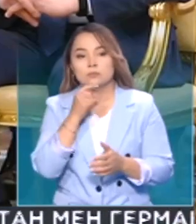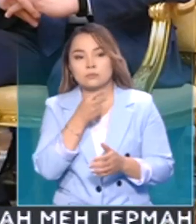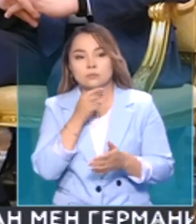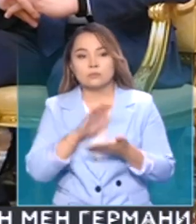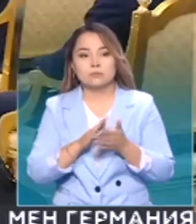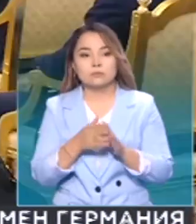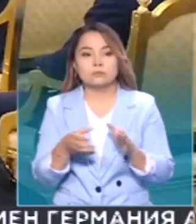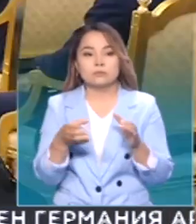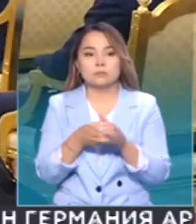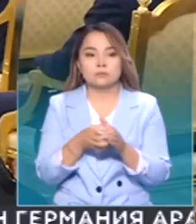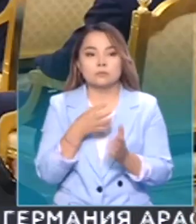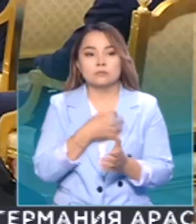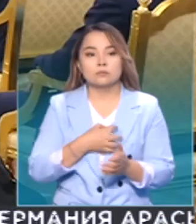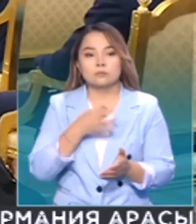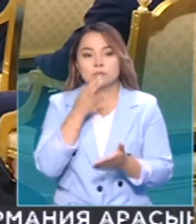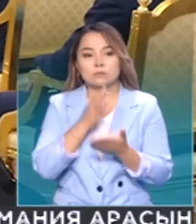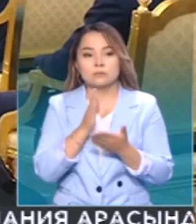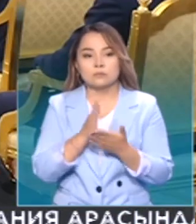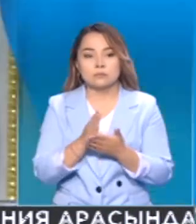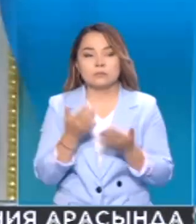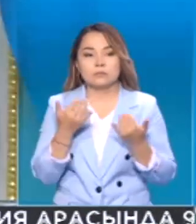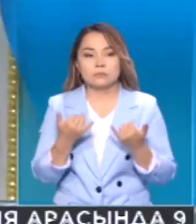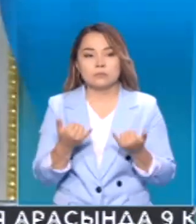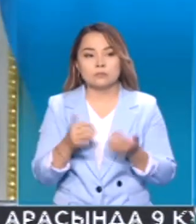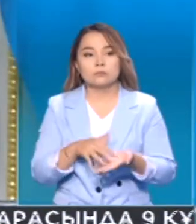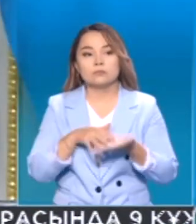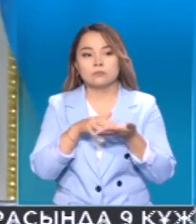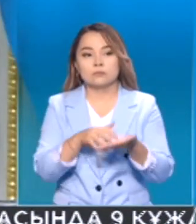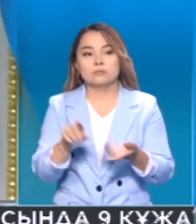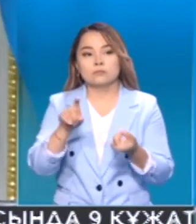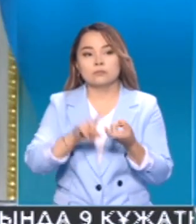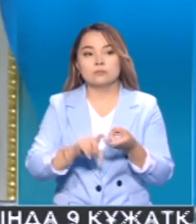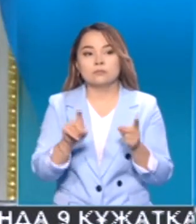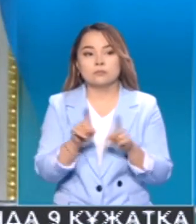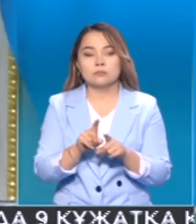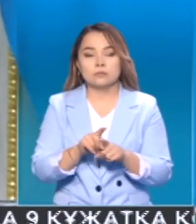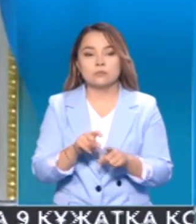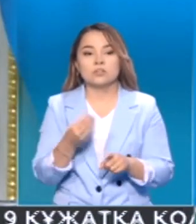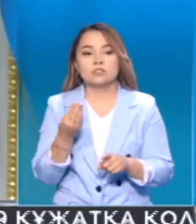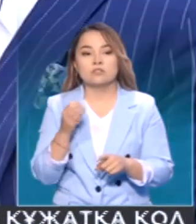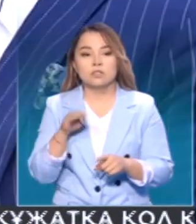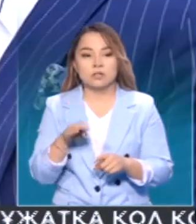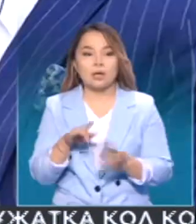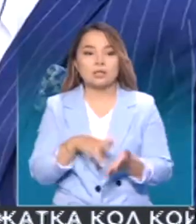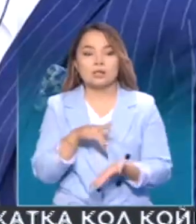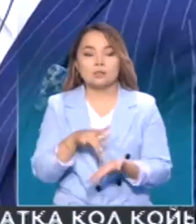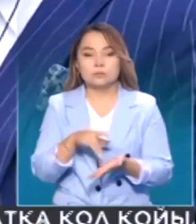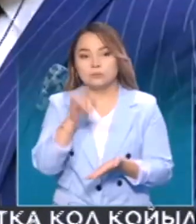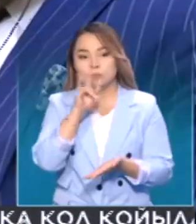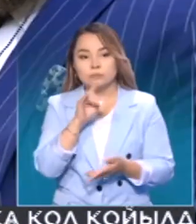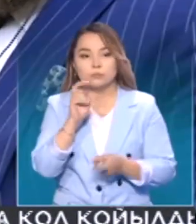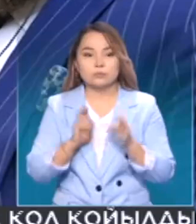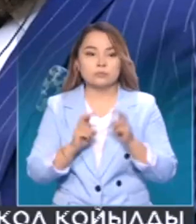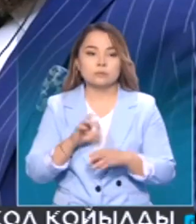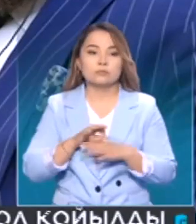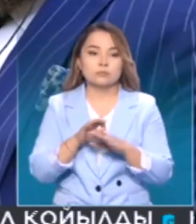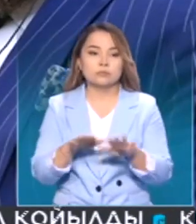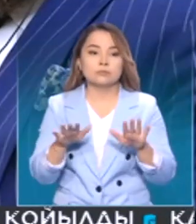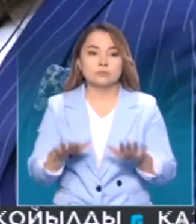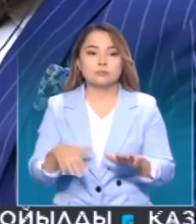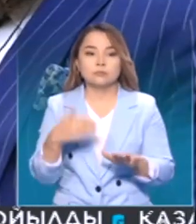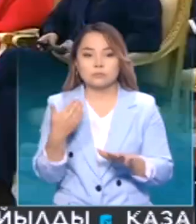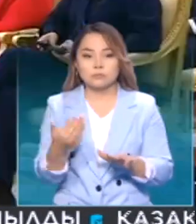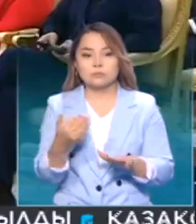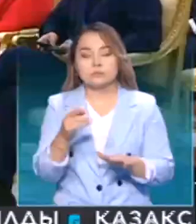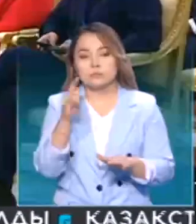аса маңызды. Неміс тарапының өтініші бойынша Швед қаласында мұнай өңдеу зауытына